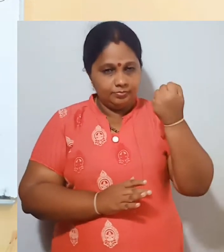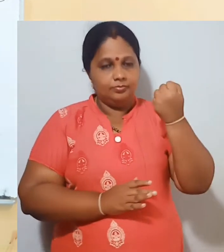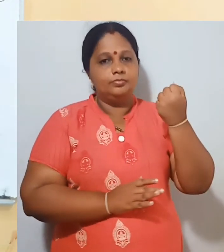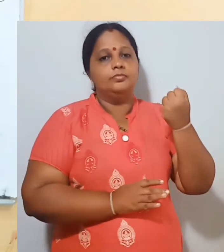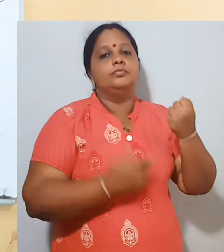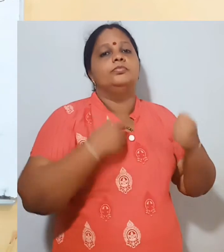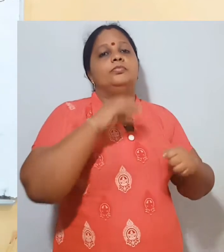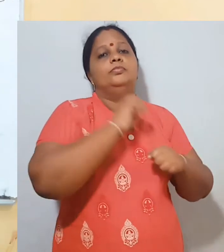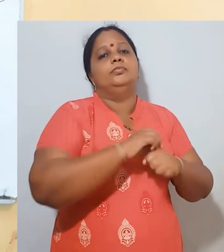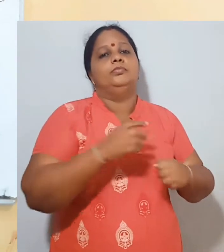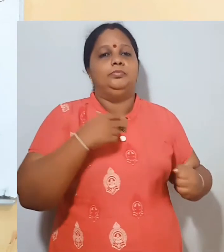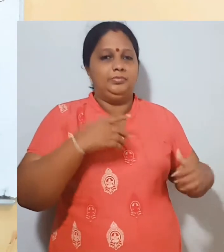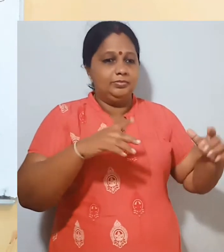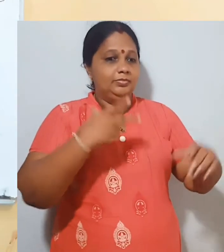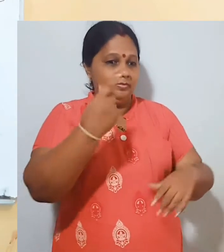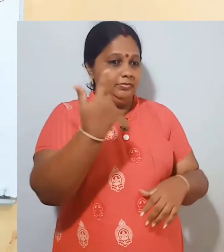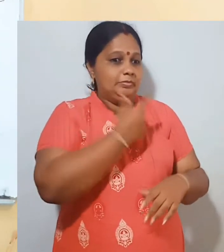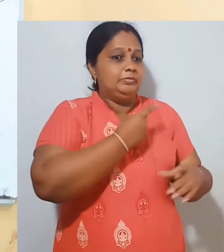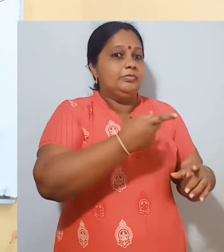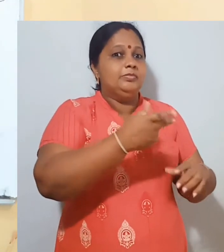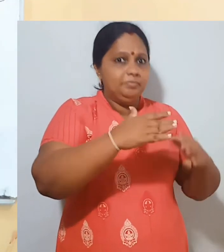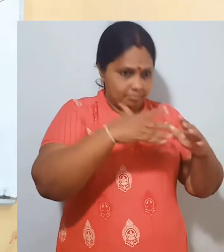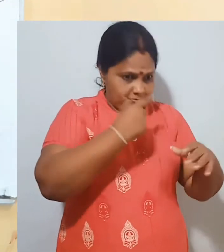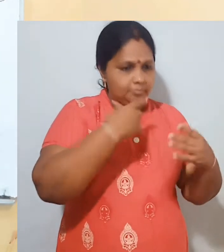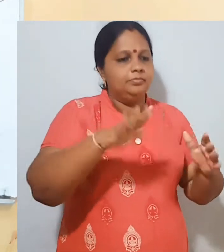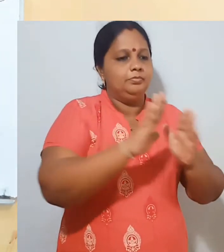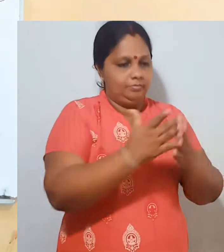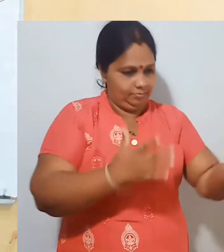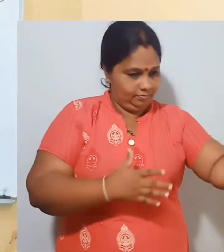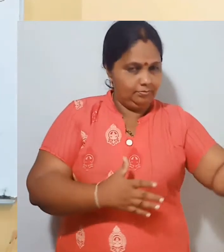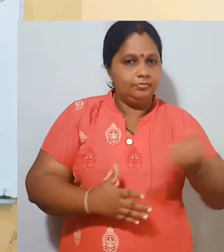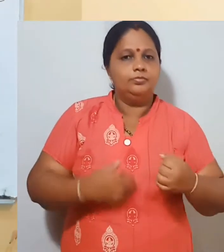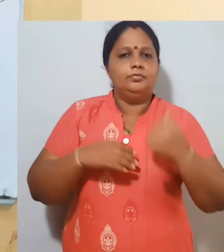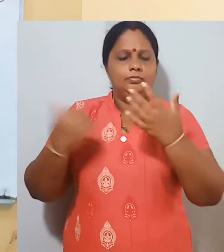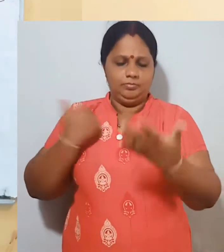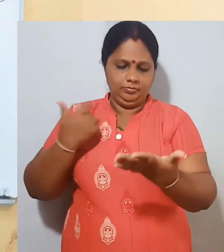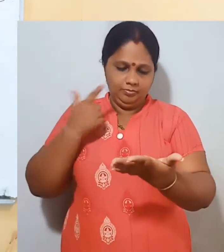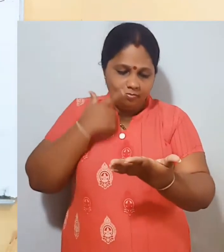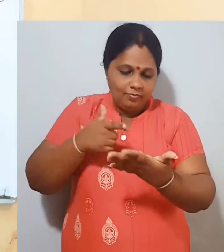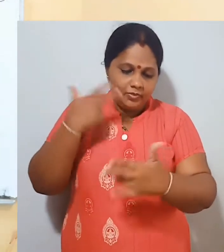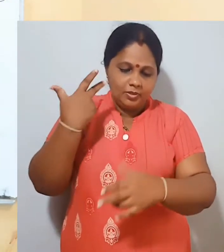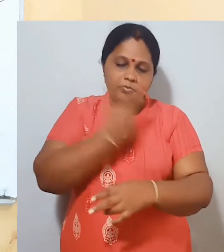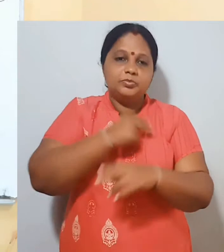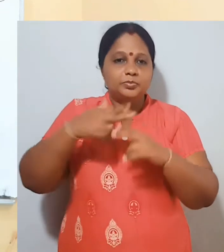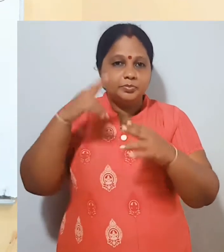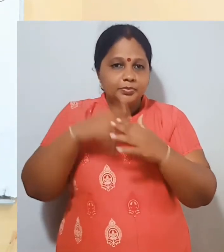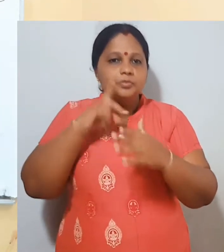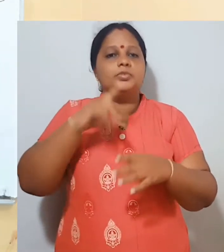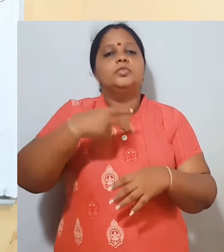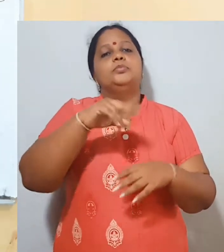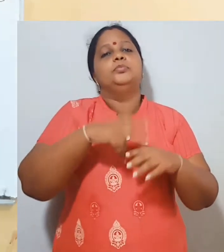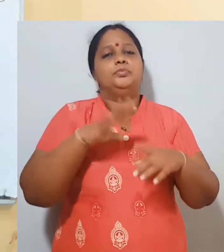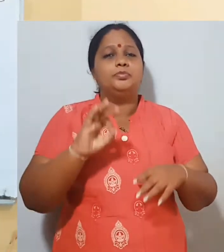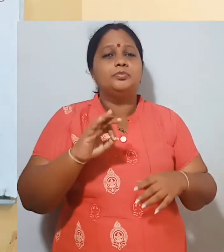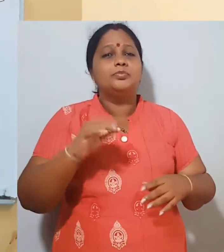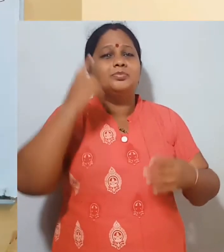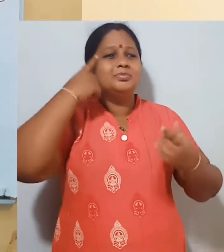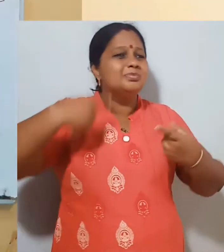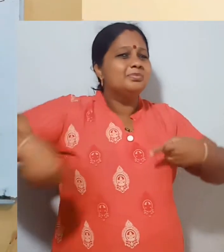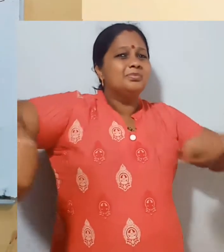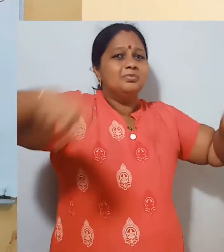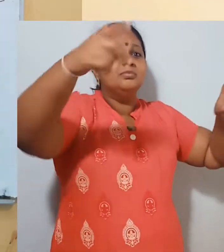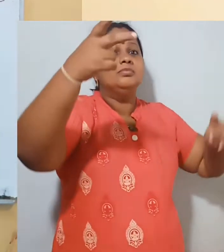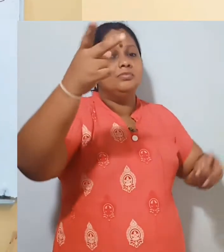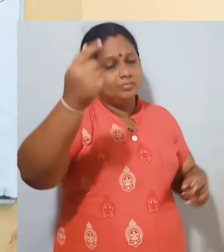வாங்கிட்டு ஹாஸ்பிட்டலுக்கு கொண்டு போனீங்கன்னா டாக்டர்ஸ் முடிவெடுக்கிறதுக்கு இலகுவாக இருக்கும். ரைட்? தெருநாயன்னு சொன்னா அதுக்கு ஊசி போட வேண்டி